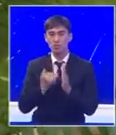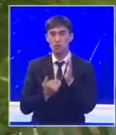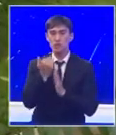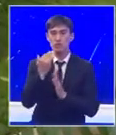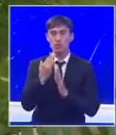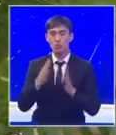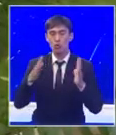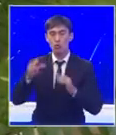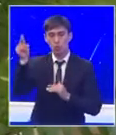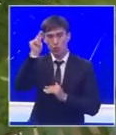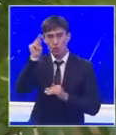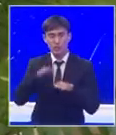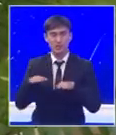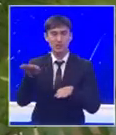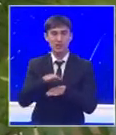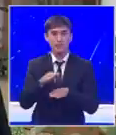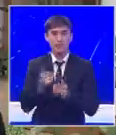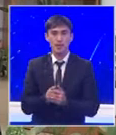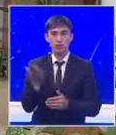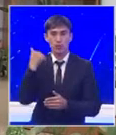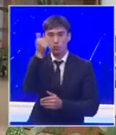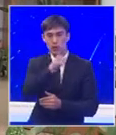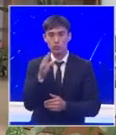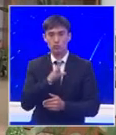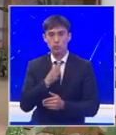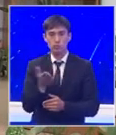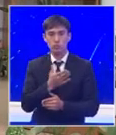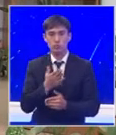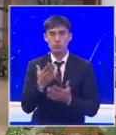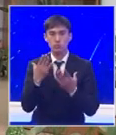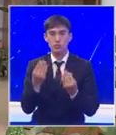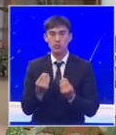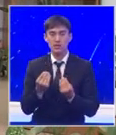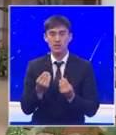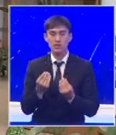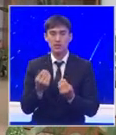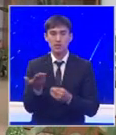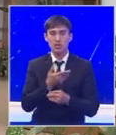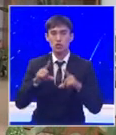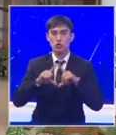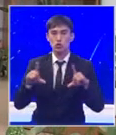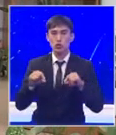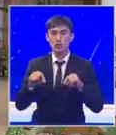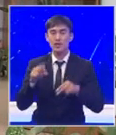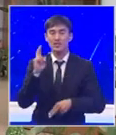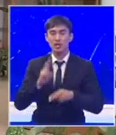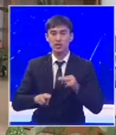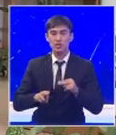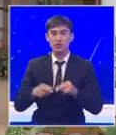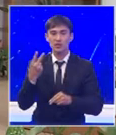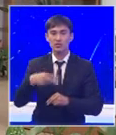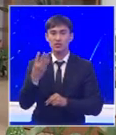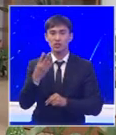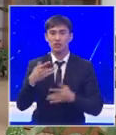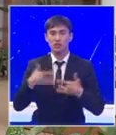более уровень знаний. В этом году для нас очень знаменательный день тем, что в нашей школе заканчивает